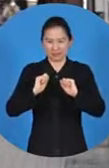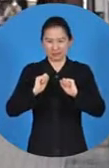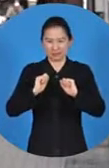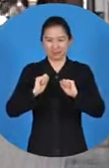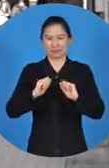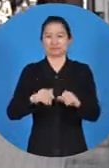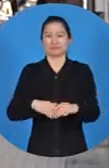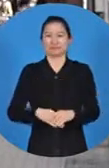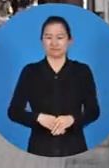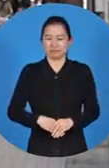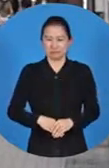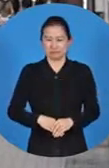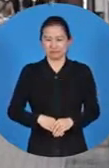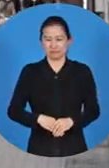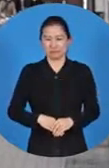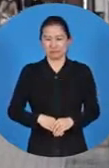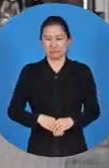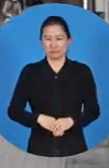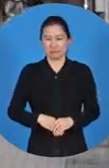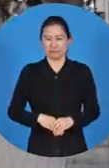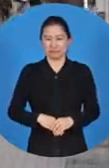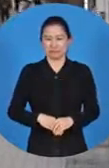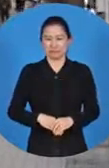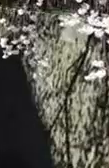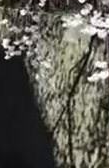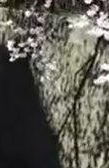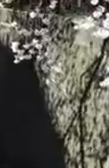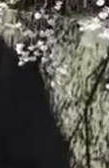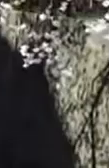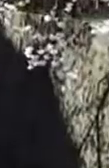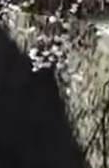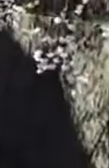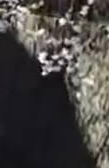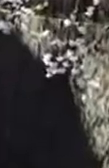。早速行ってきます。